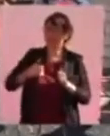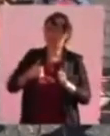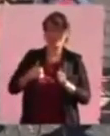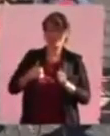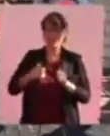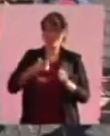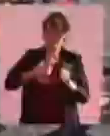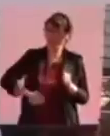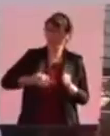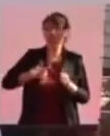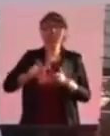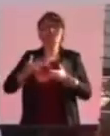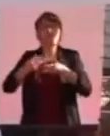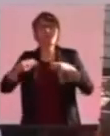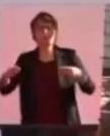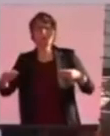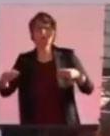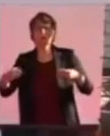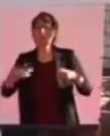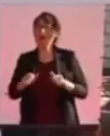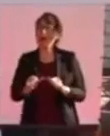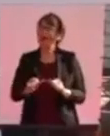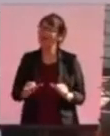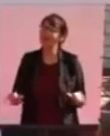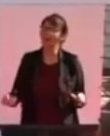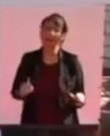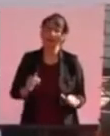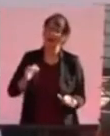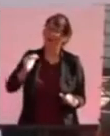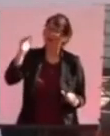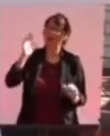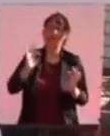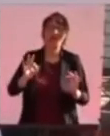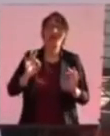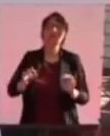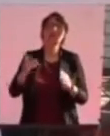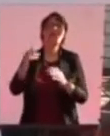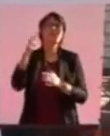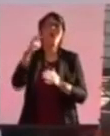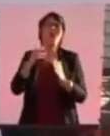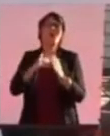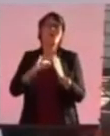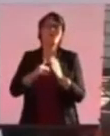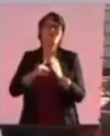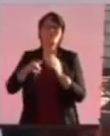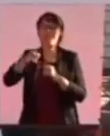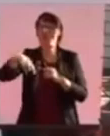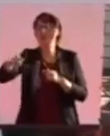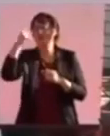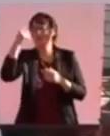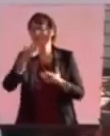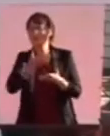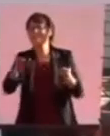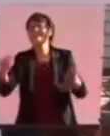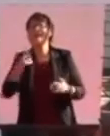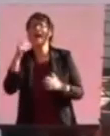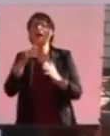sulla prevenzione che come sappiamo tutti è la cenerentola della sanità e lo è sempre stata